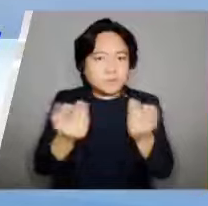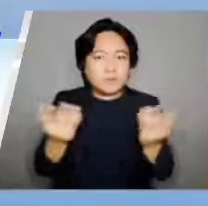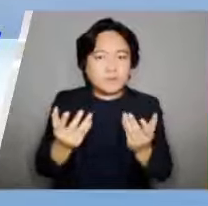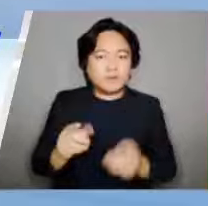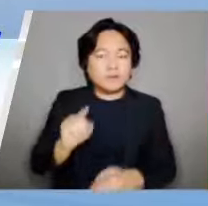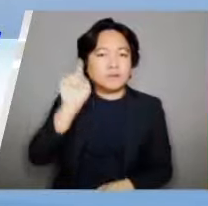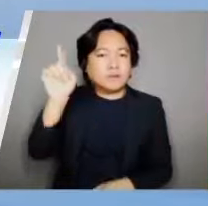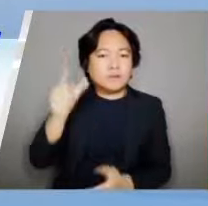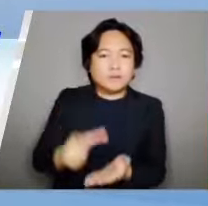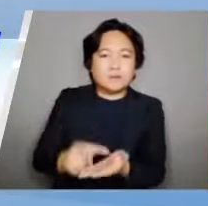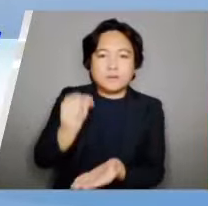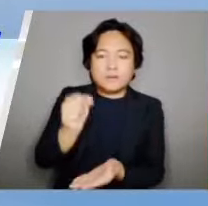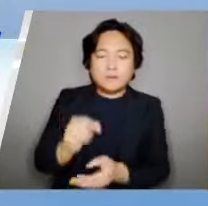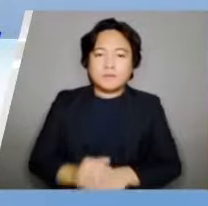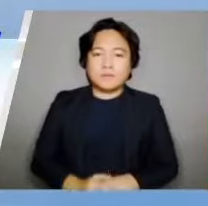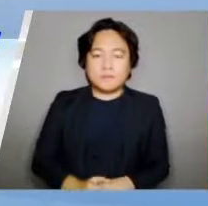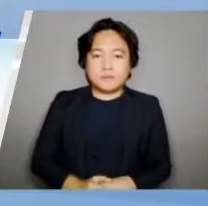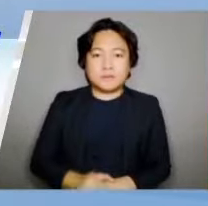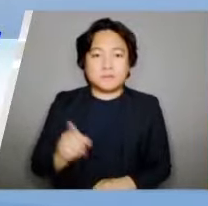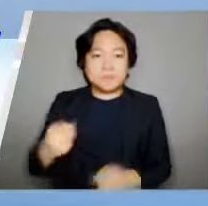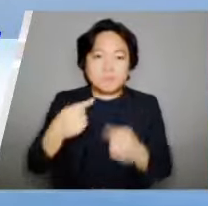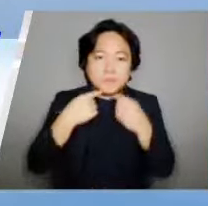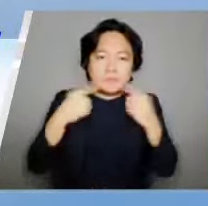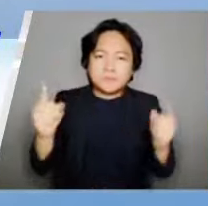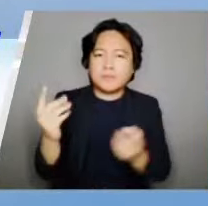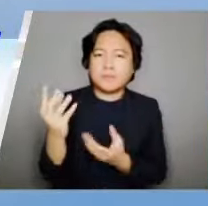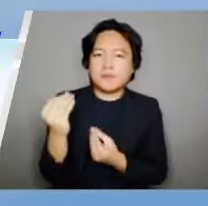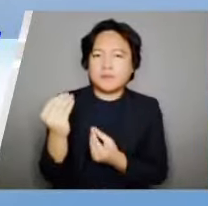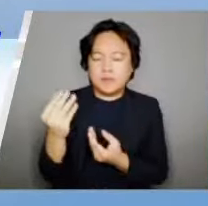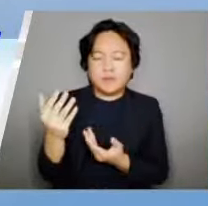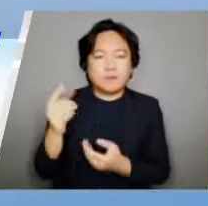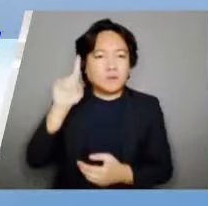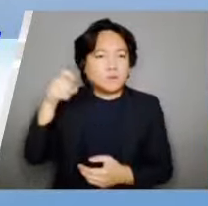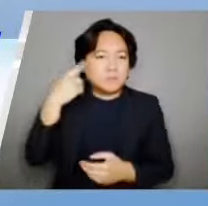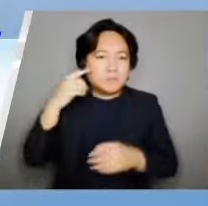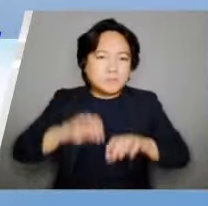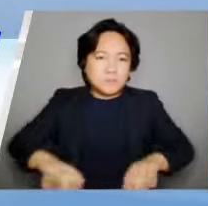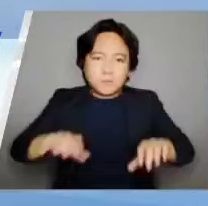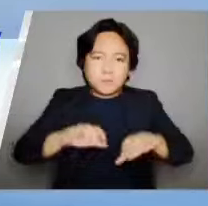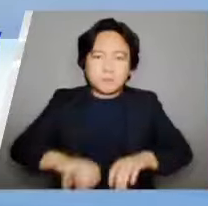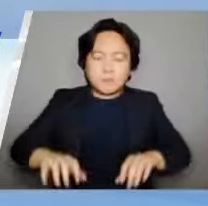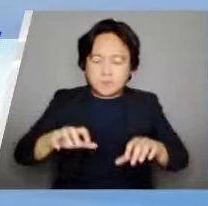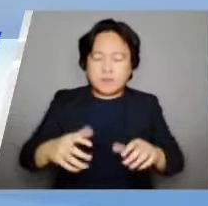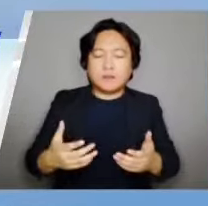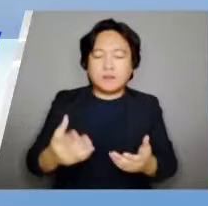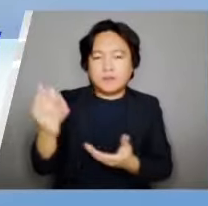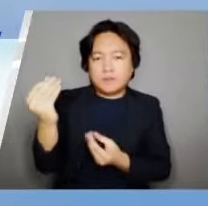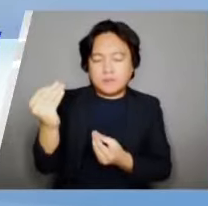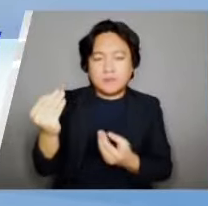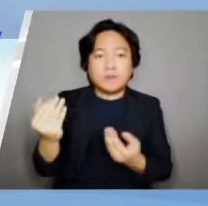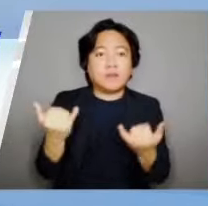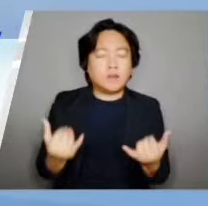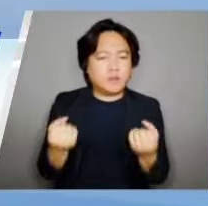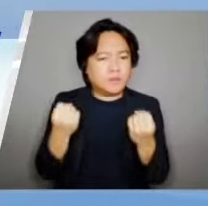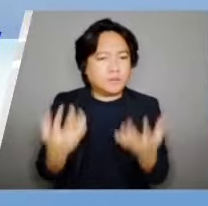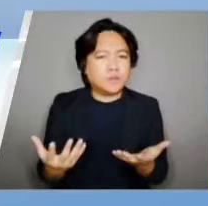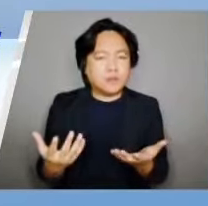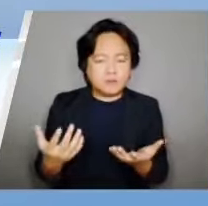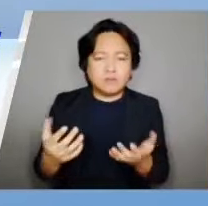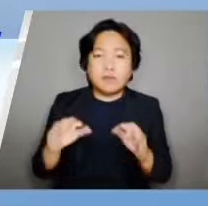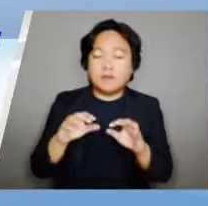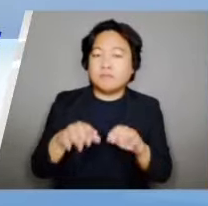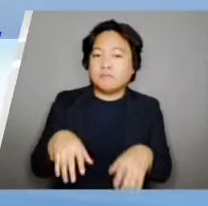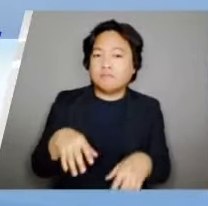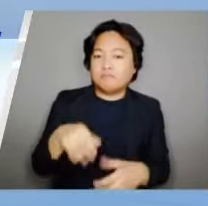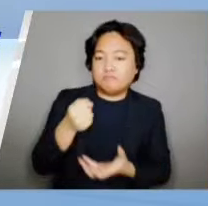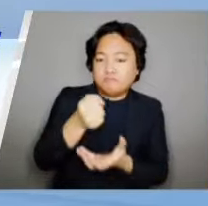Tarlac, nag-update siya sa ginagawang aksyon ng gobyerno. Thousands of family food packs are now being prepared. Healthcare centers are on